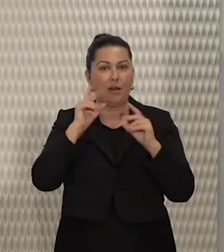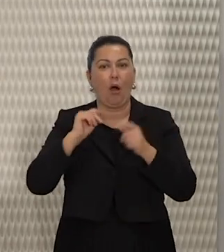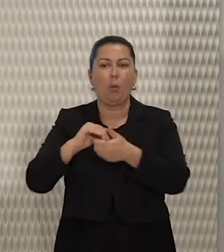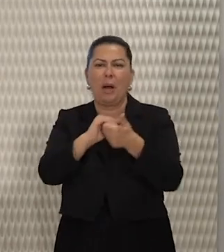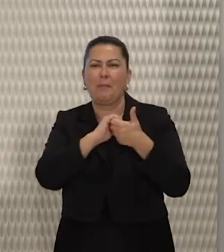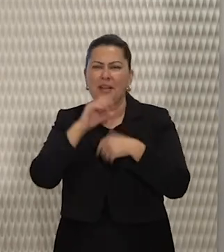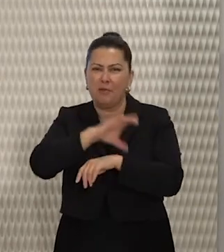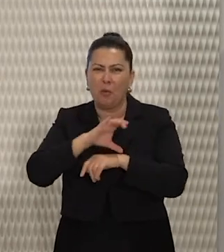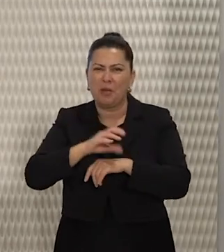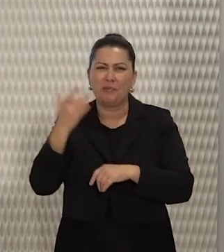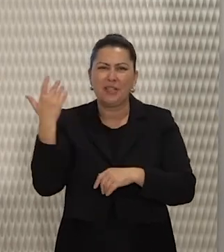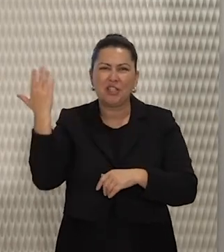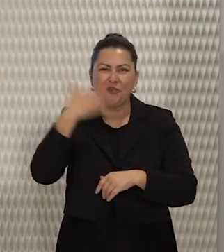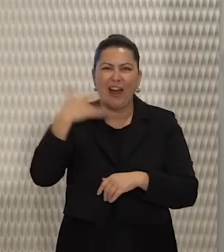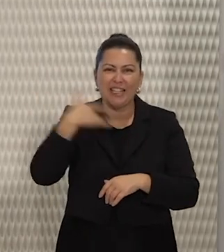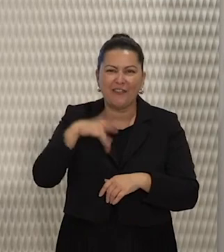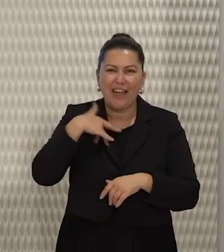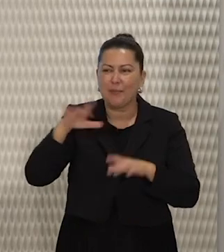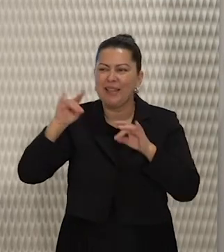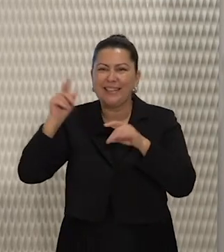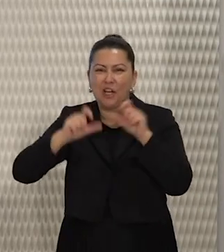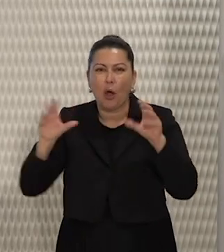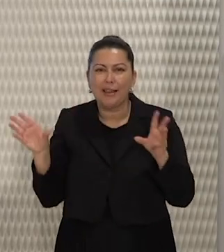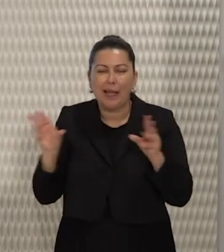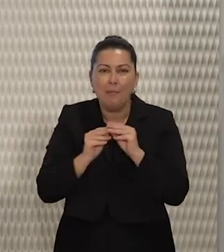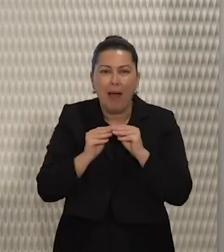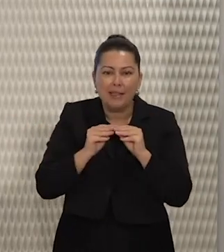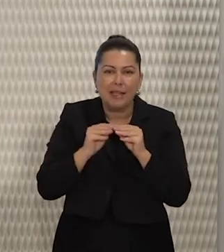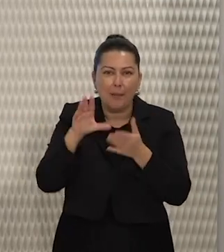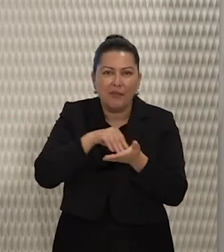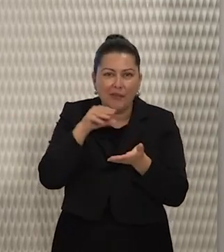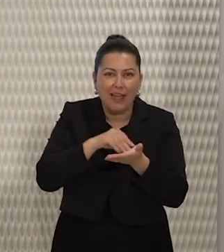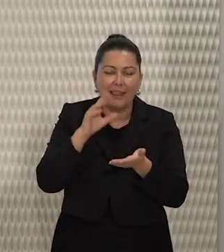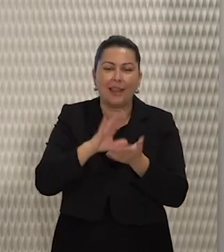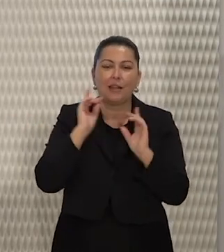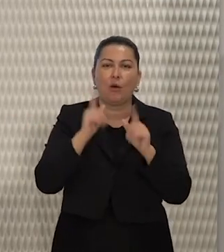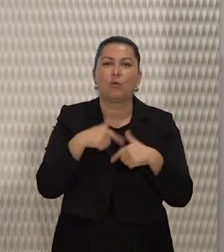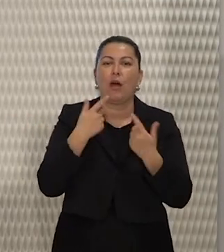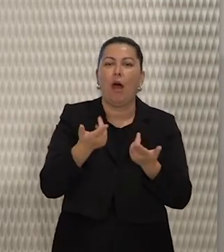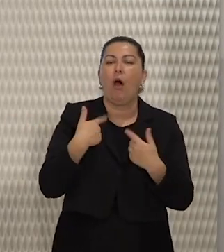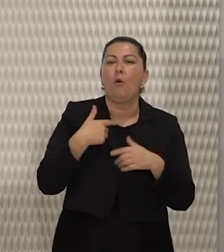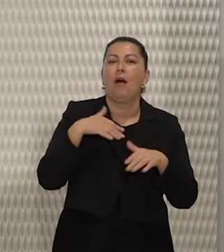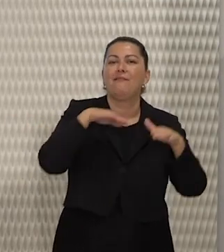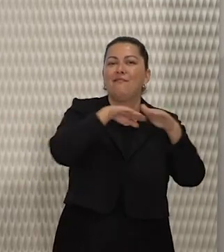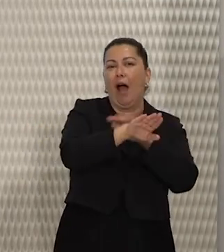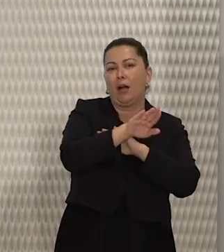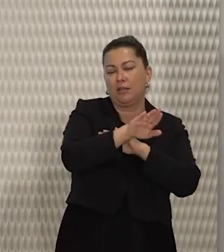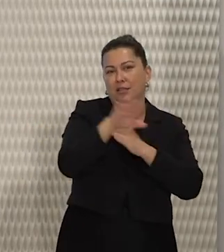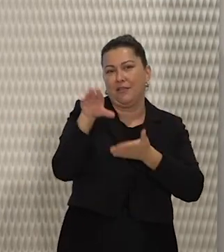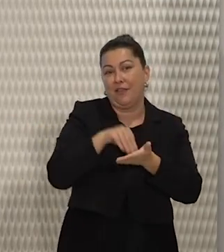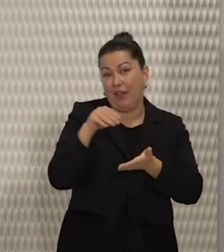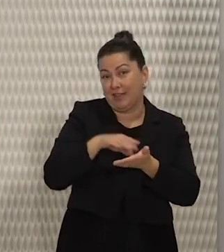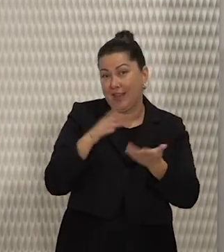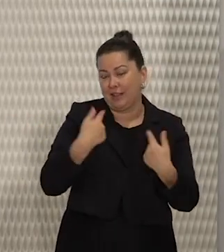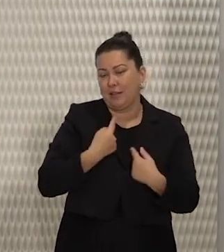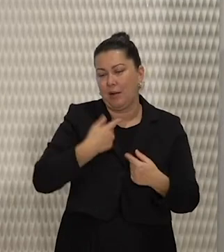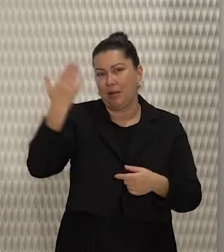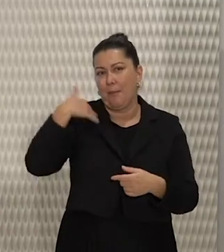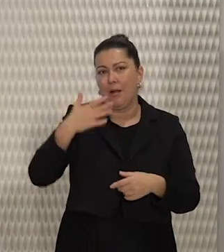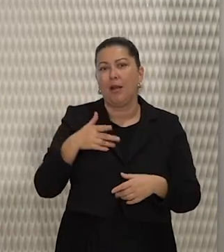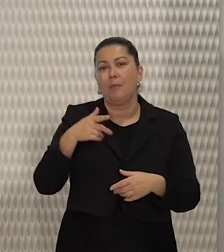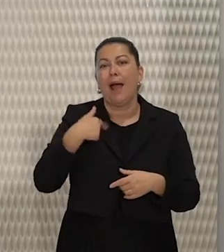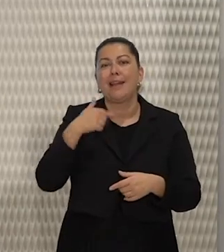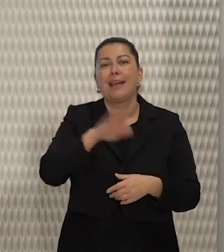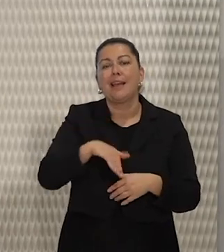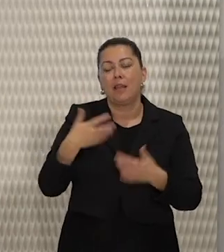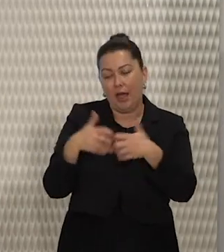mit einem Schwarz-Weiß-Bildschirm mit 10 anderen Leuten geteilt und habe ein Faxgerät bedient. Ich habe das einmal meinen Jungs erzählt, so, die